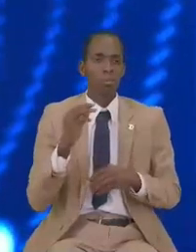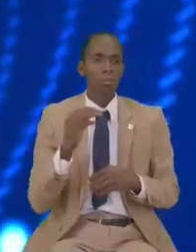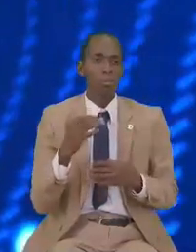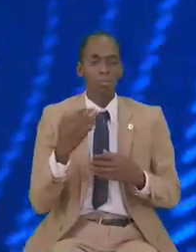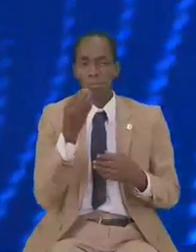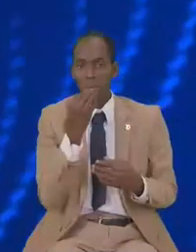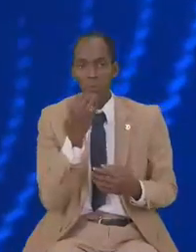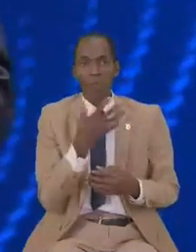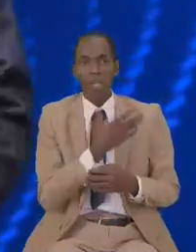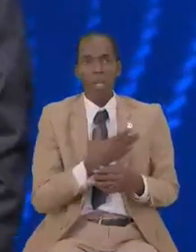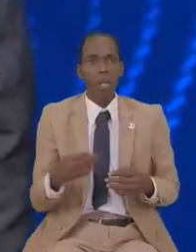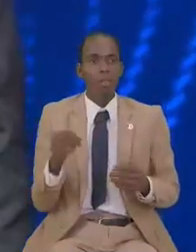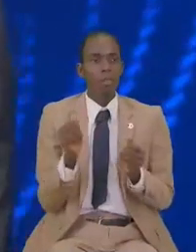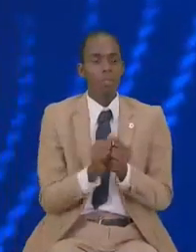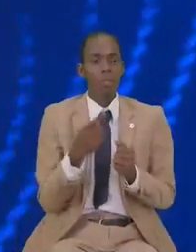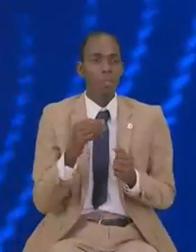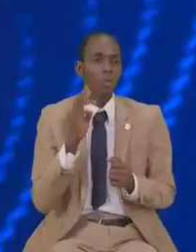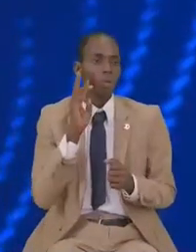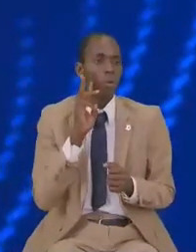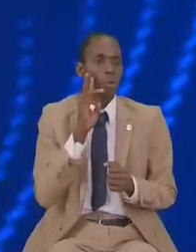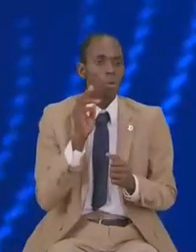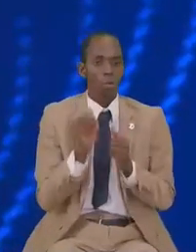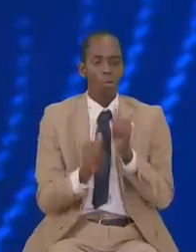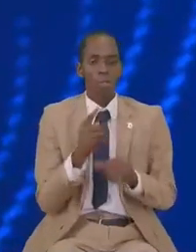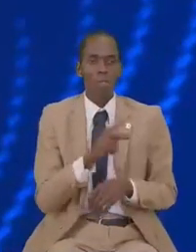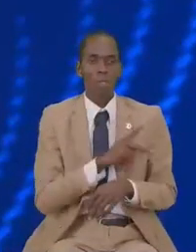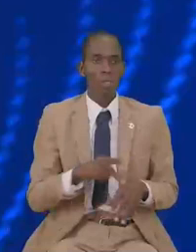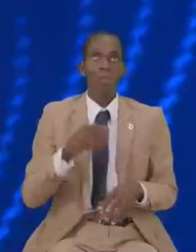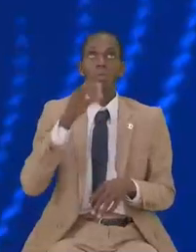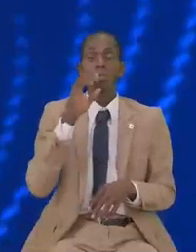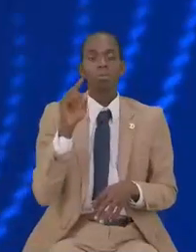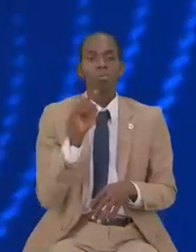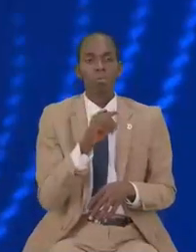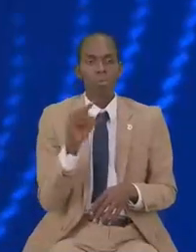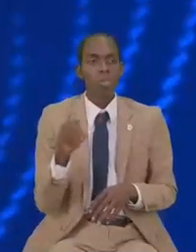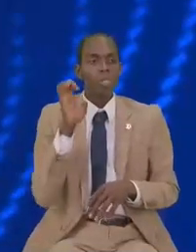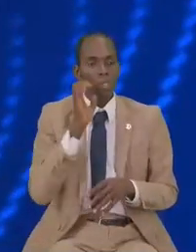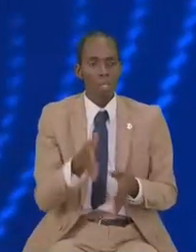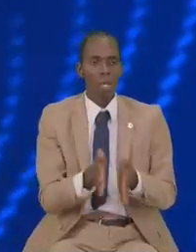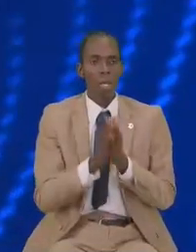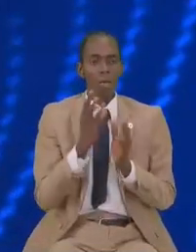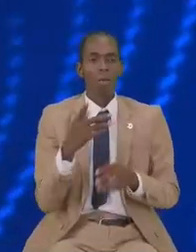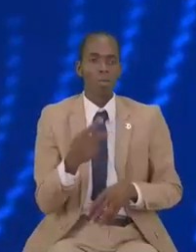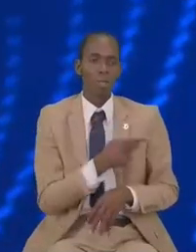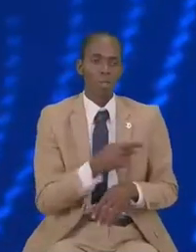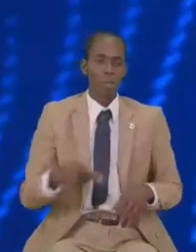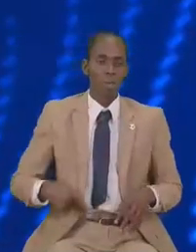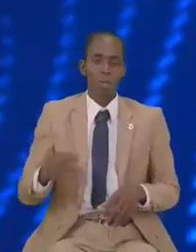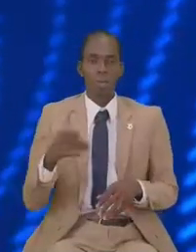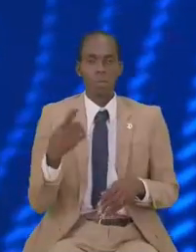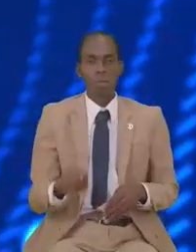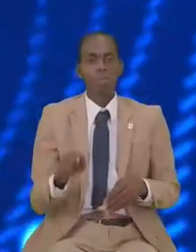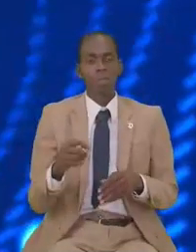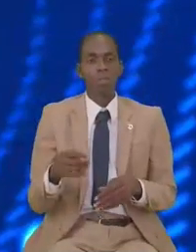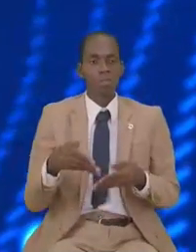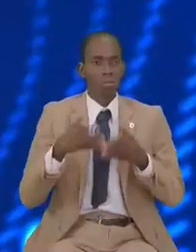Et il pria le chef des eunuques de ne pas